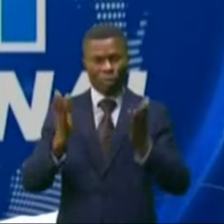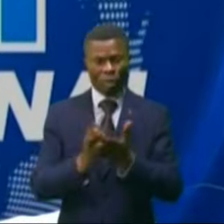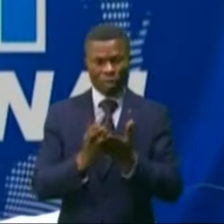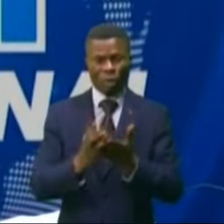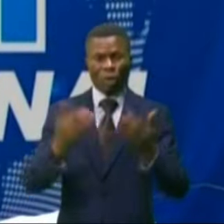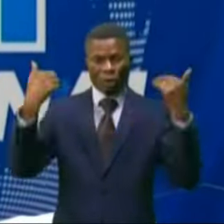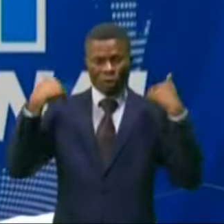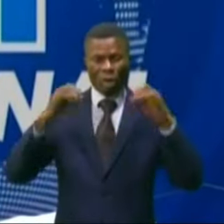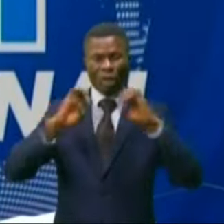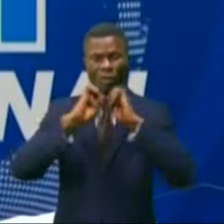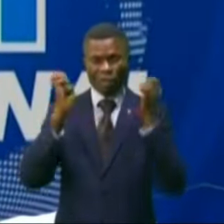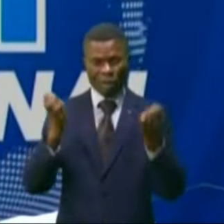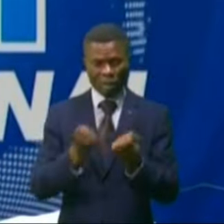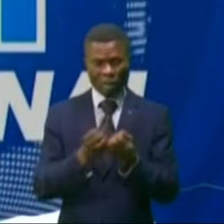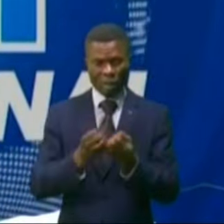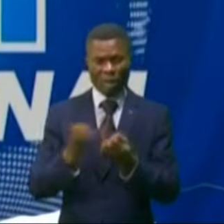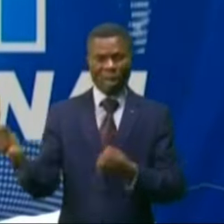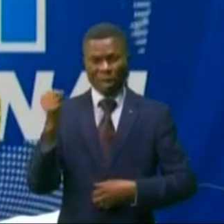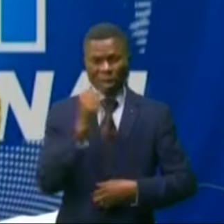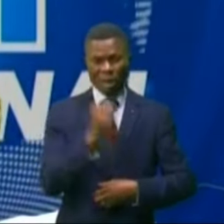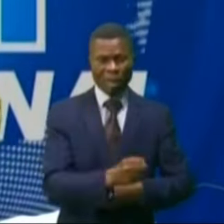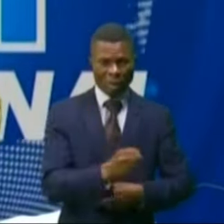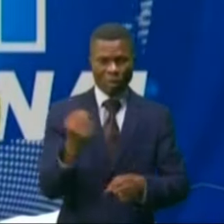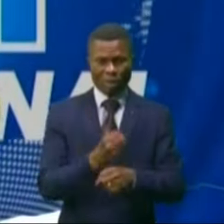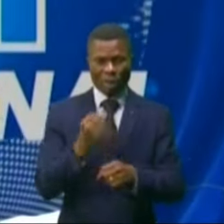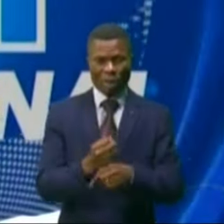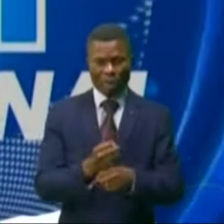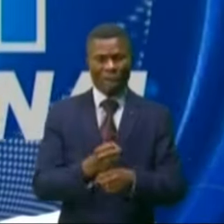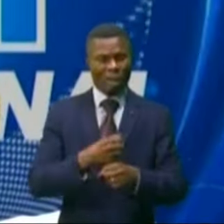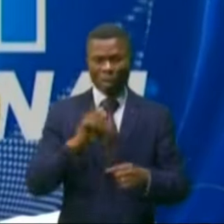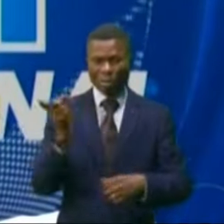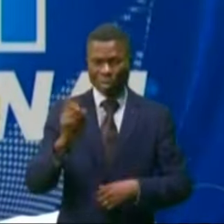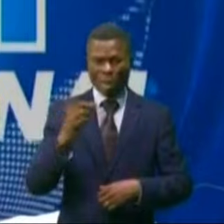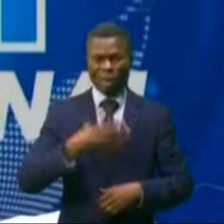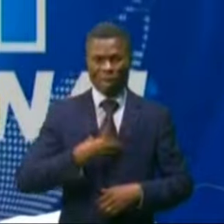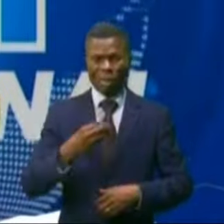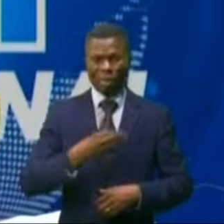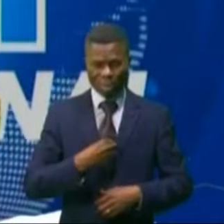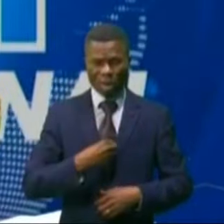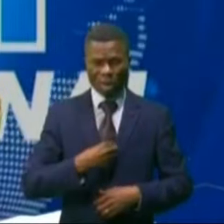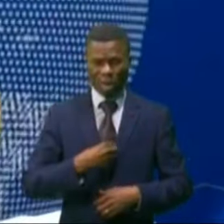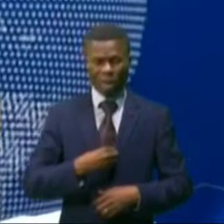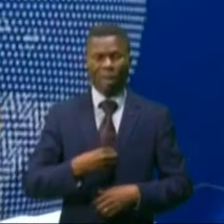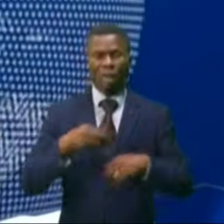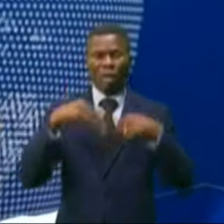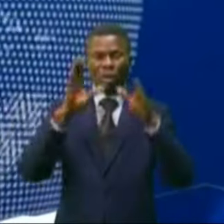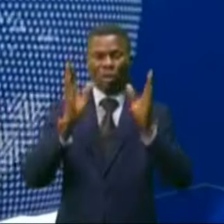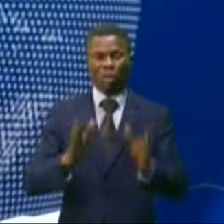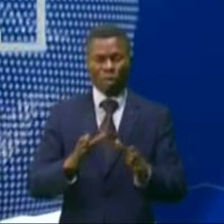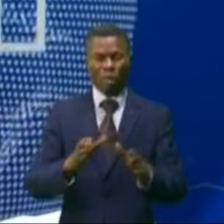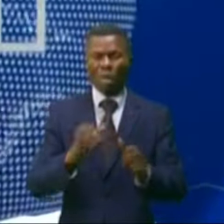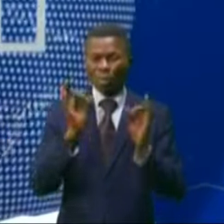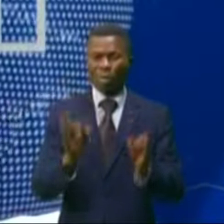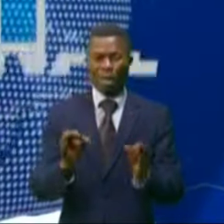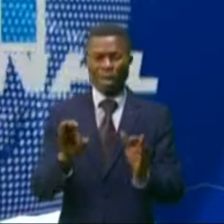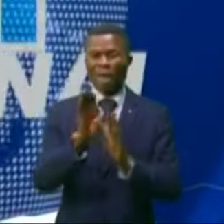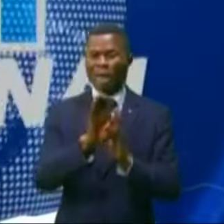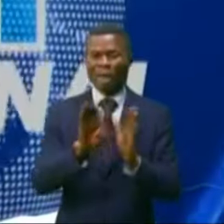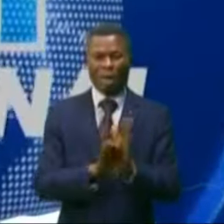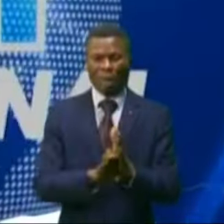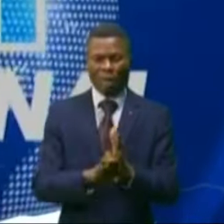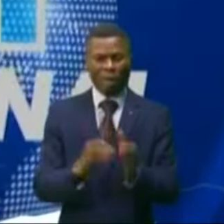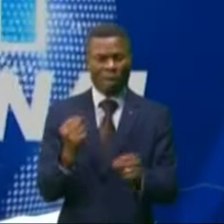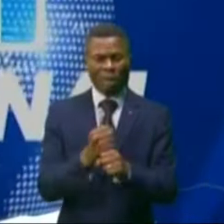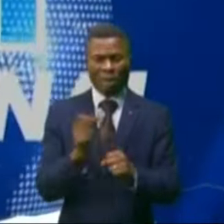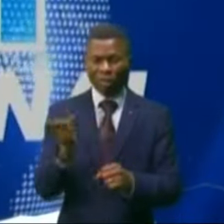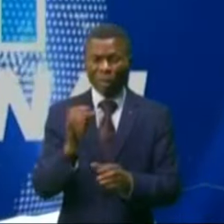employeur d'embaucher ou de maintenir en service un travailleur étranger en vertu d'un contrat de